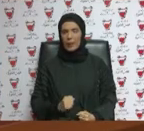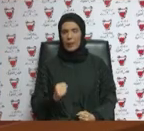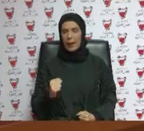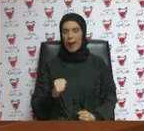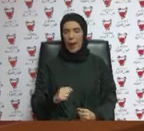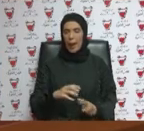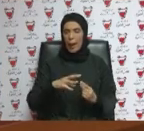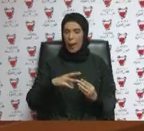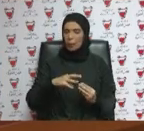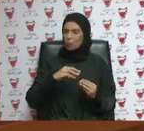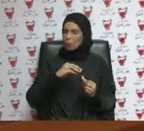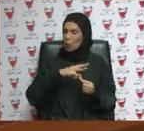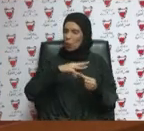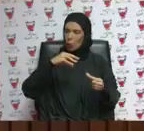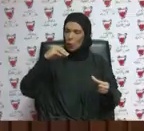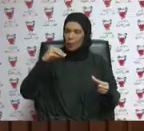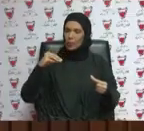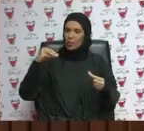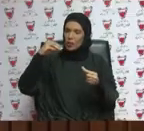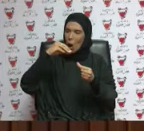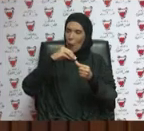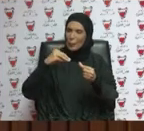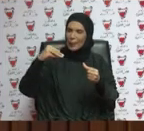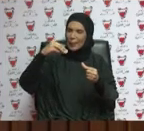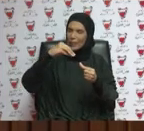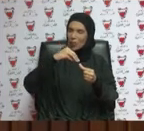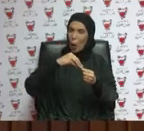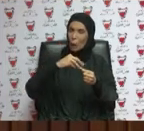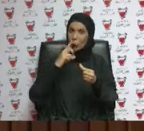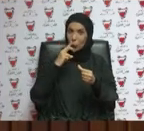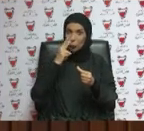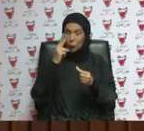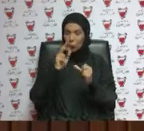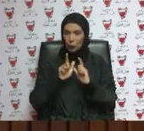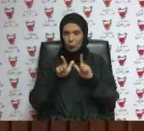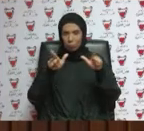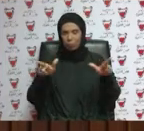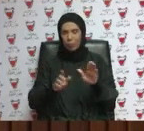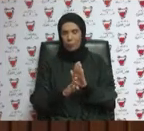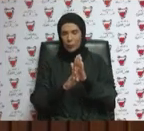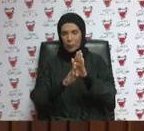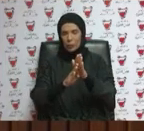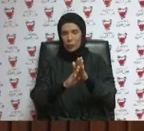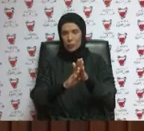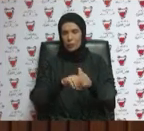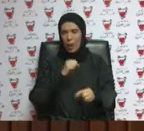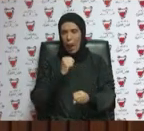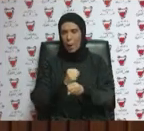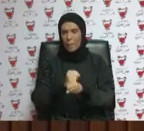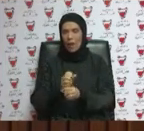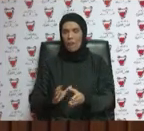الإيجابية والدعم الواضح والمساند لجهد فريق البحرين.